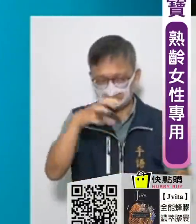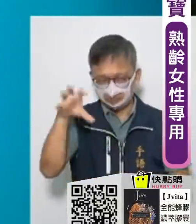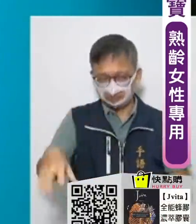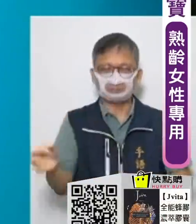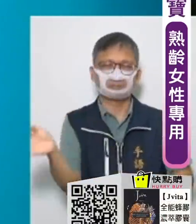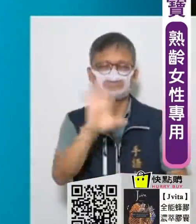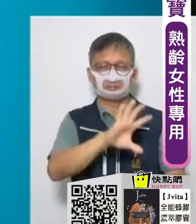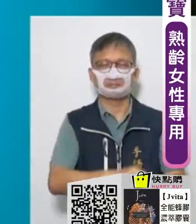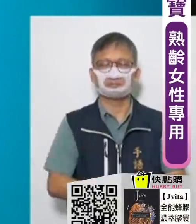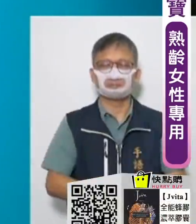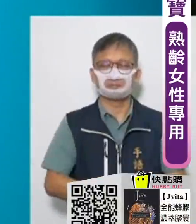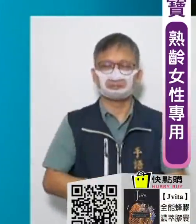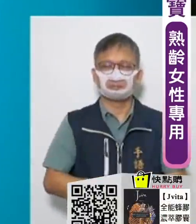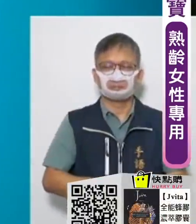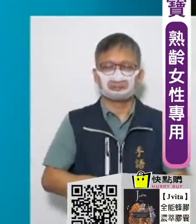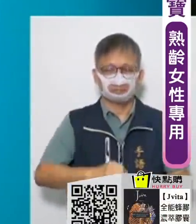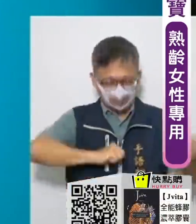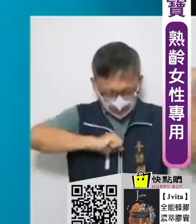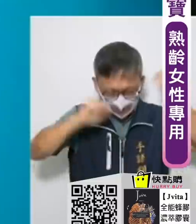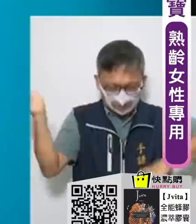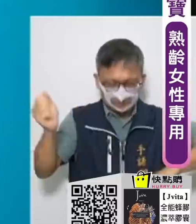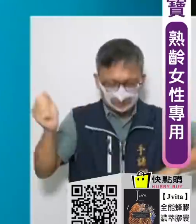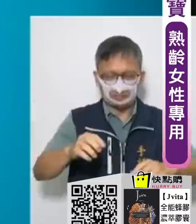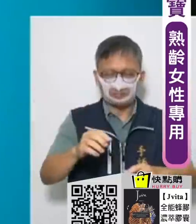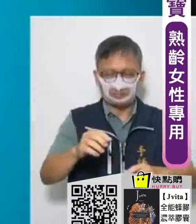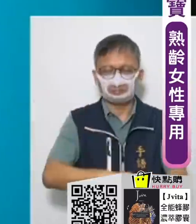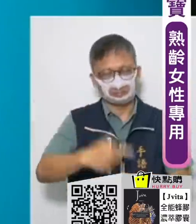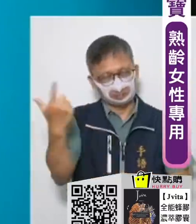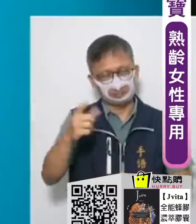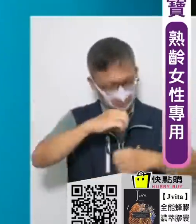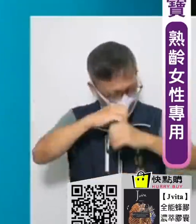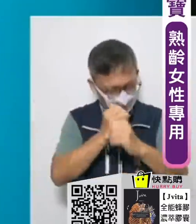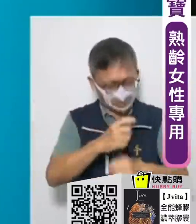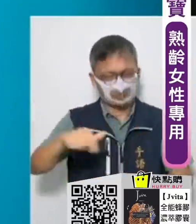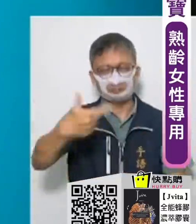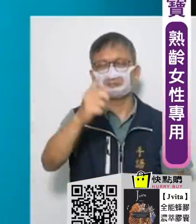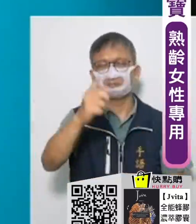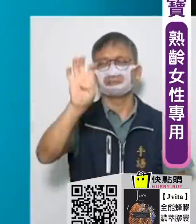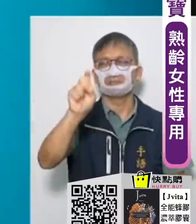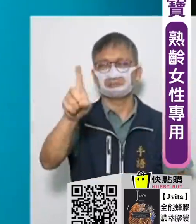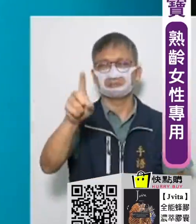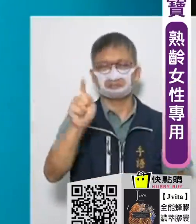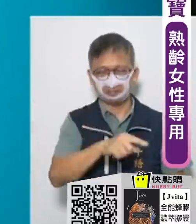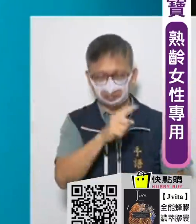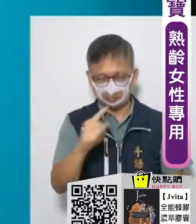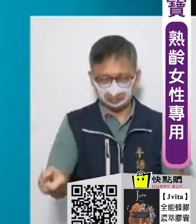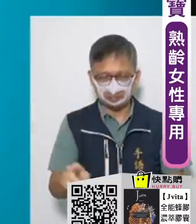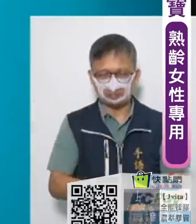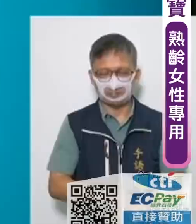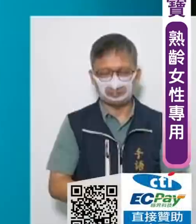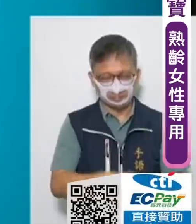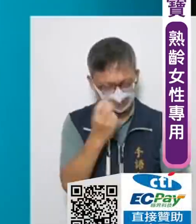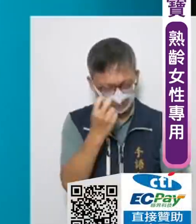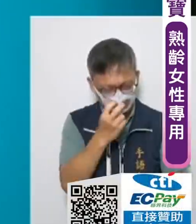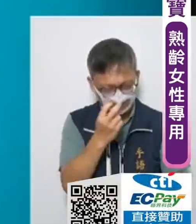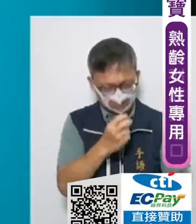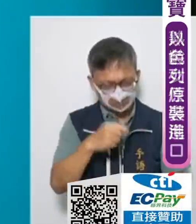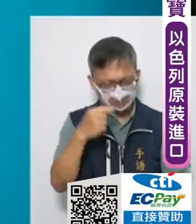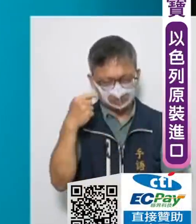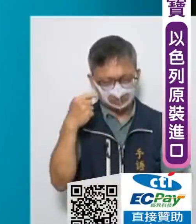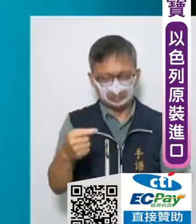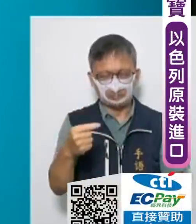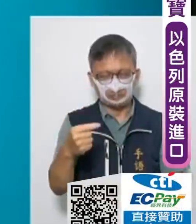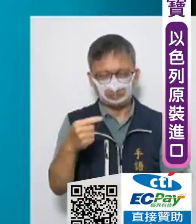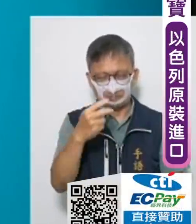筛了671个人，那快筛，那这里面有几个筛出来有阳性，那后来经过 PCR